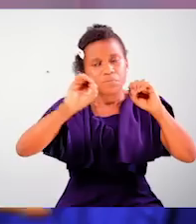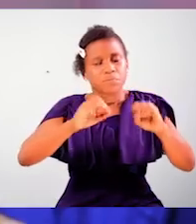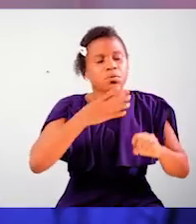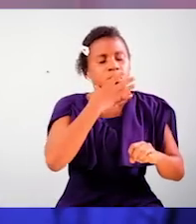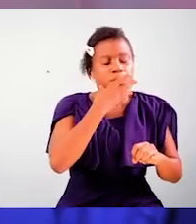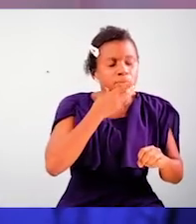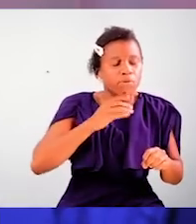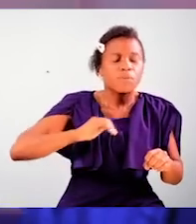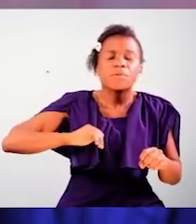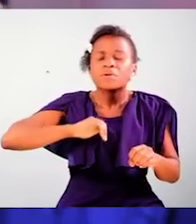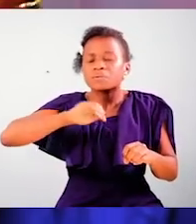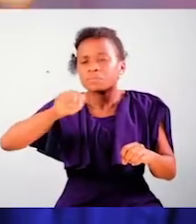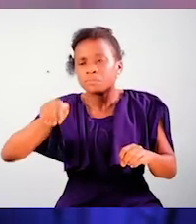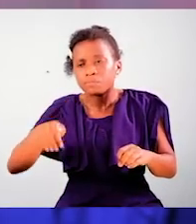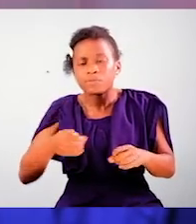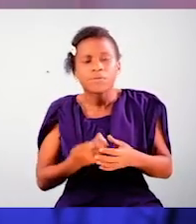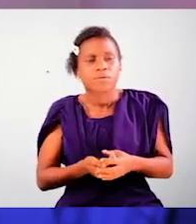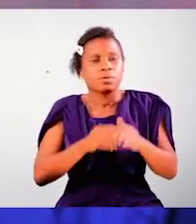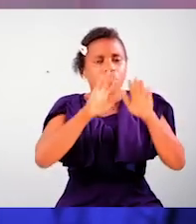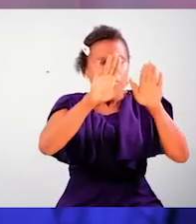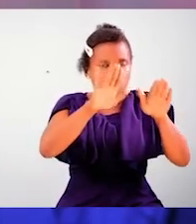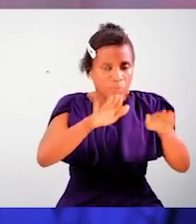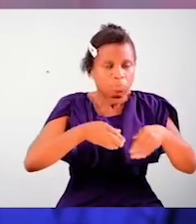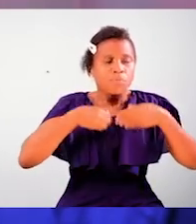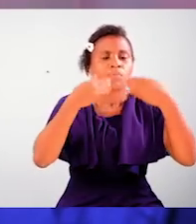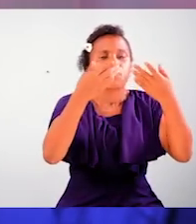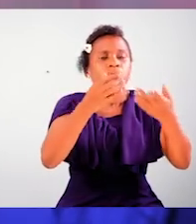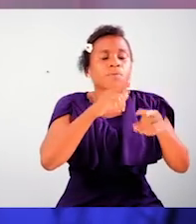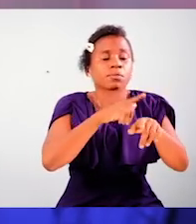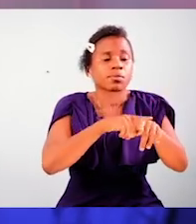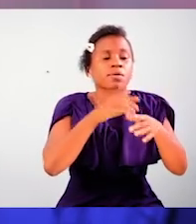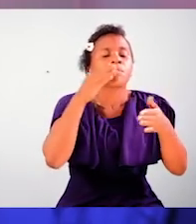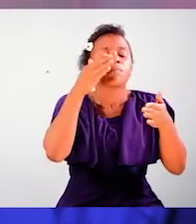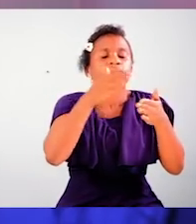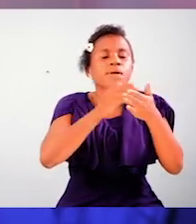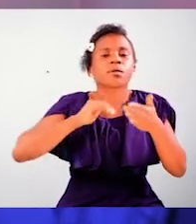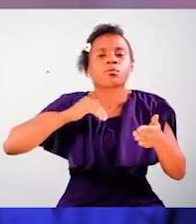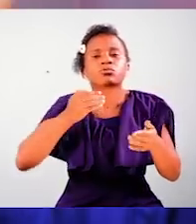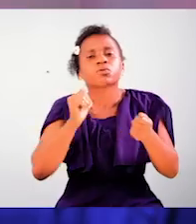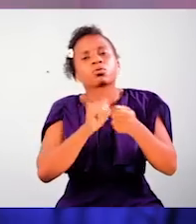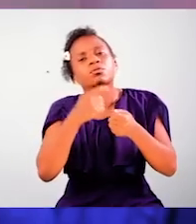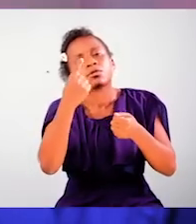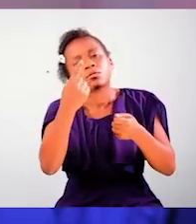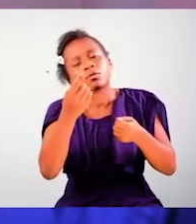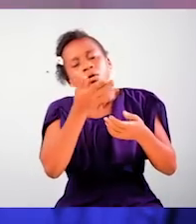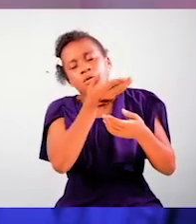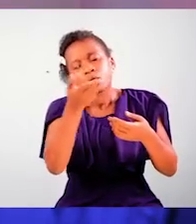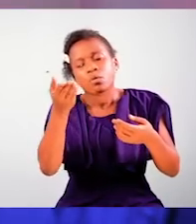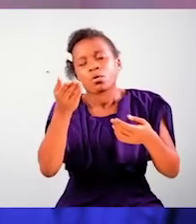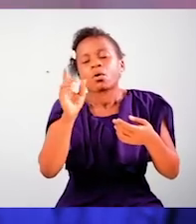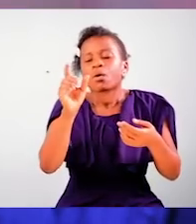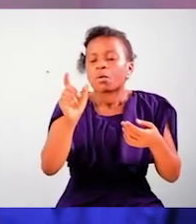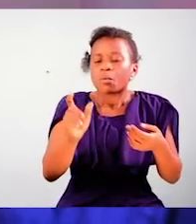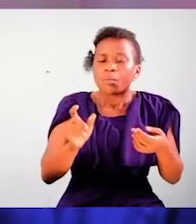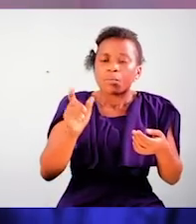muda swala la sijii litajadiliwa mpaka mwezi wa 11. Wale wezi walioiba hatujui majina yao.